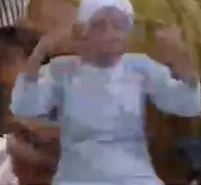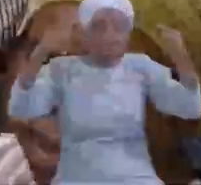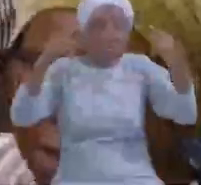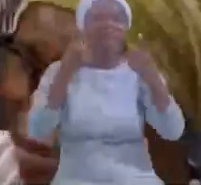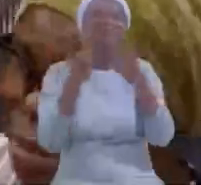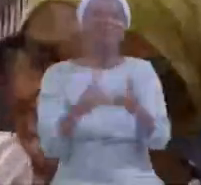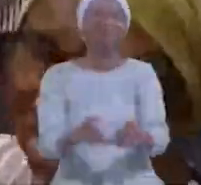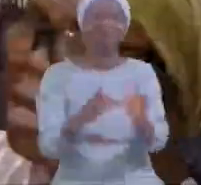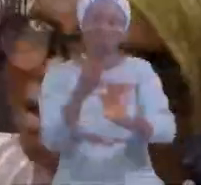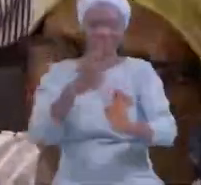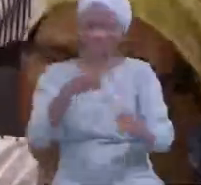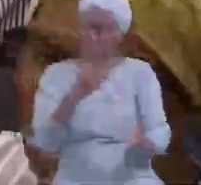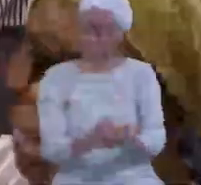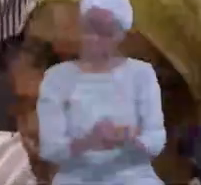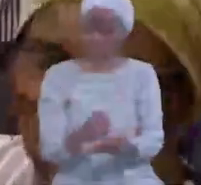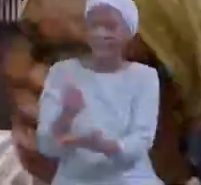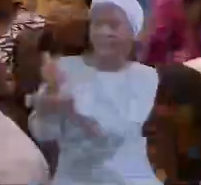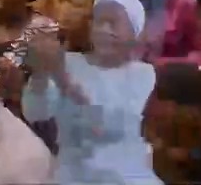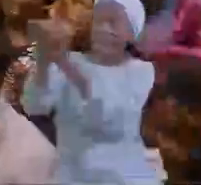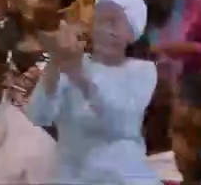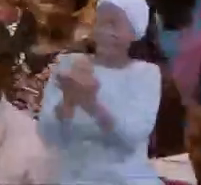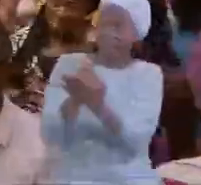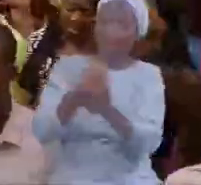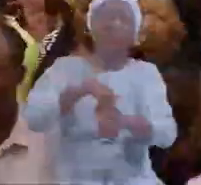La santé confirmée dans votre vie.